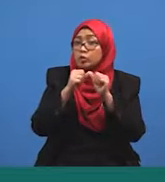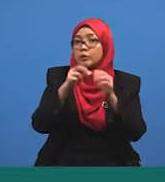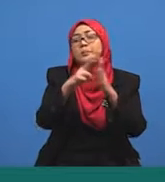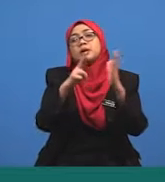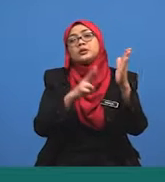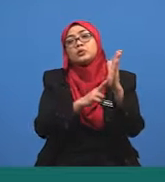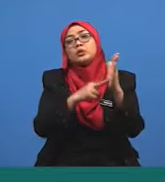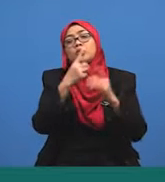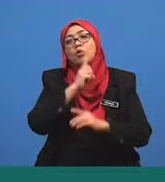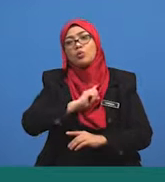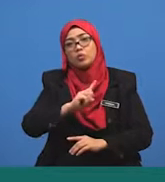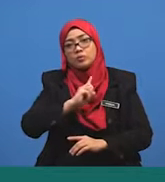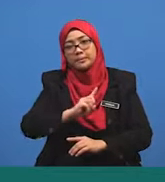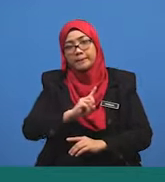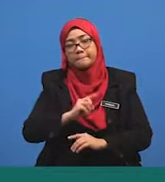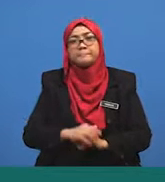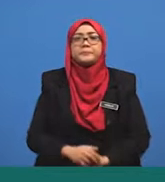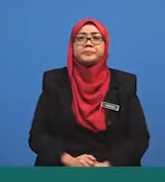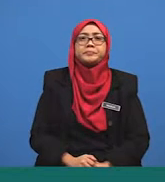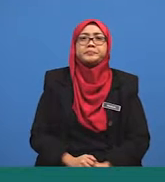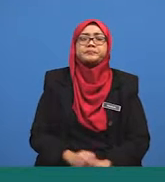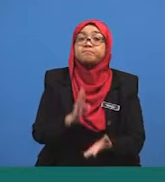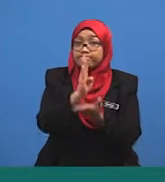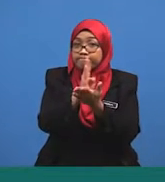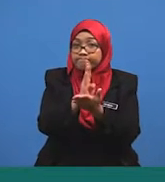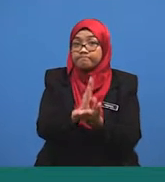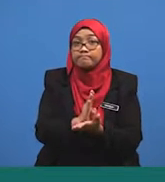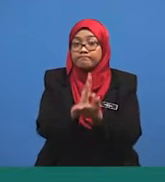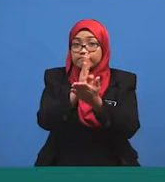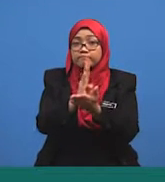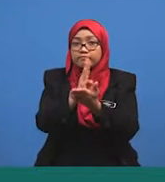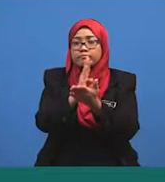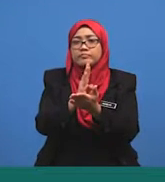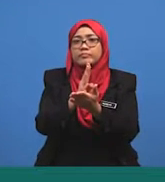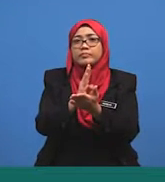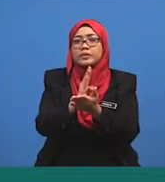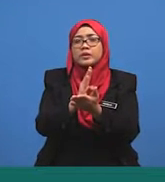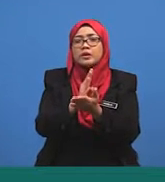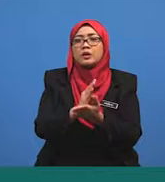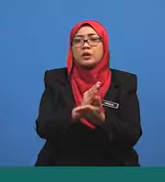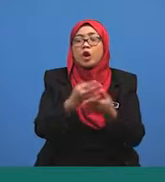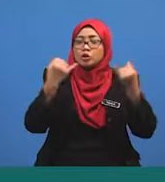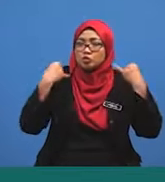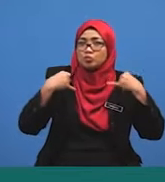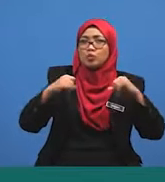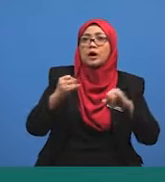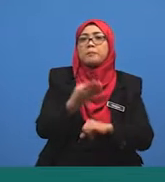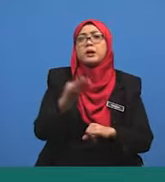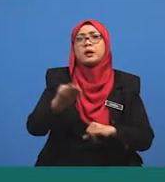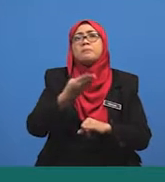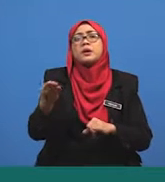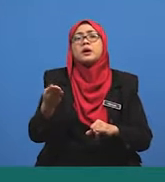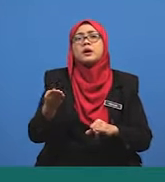ditetapkan oleh syarak. Yang kedua, membantu peniaga memasarkan barangannya dan membantu pengeluar